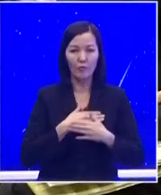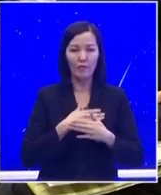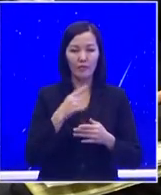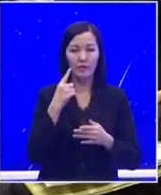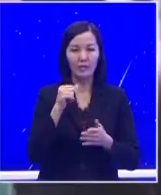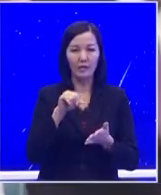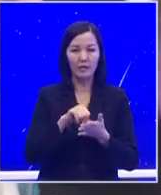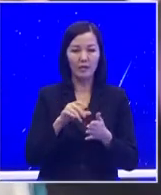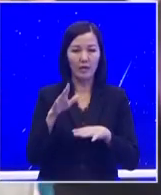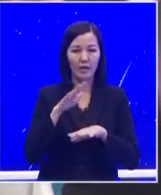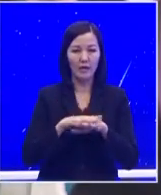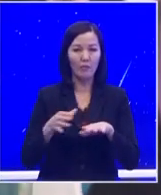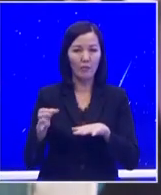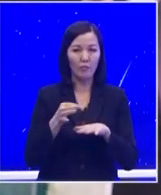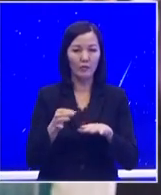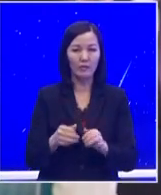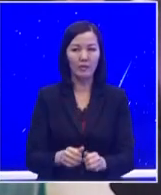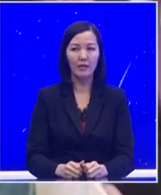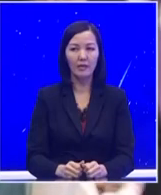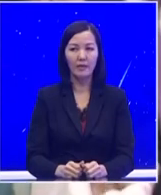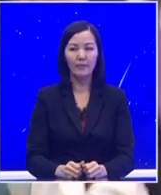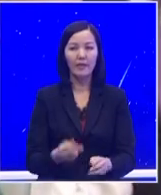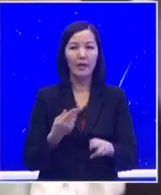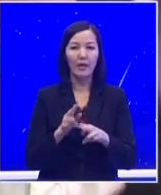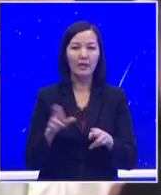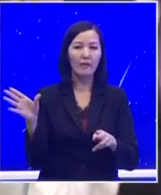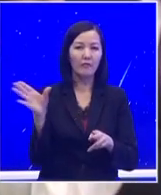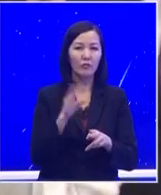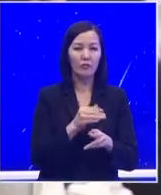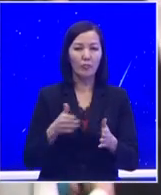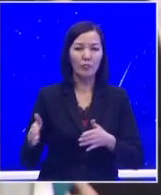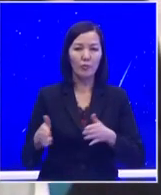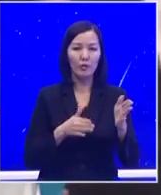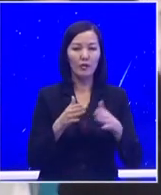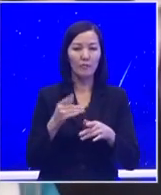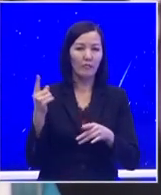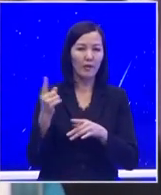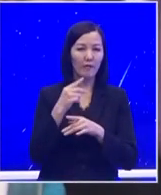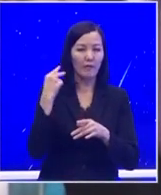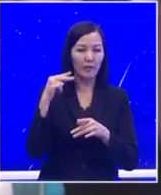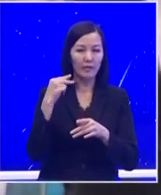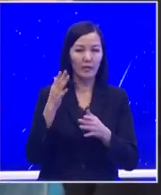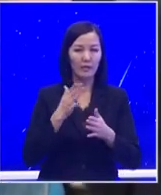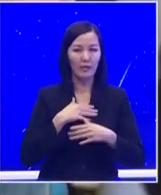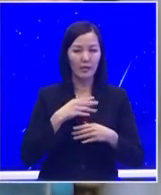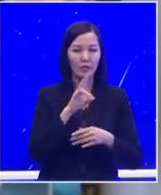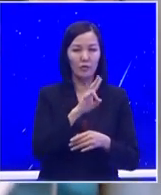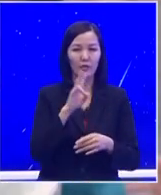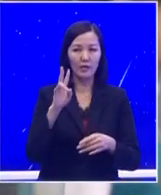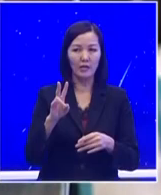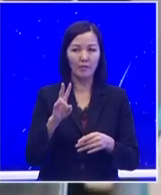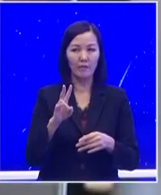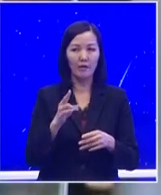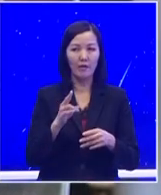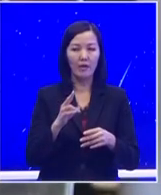он. Это все вот именно путь лидера нации, первого президента нашего Рустанабича. И вот эта